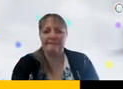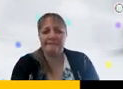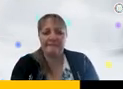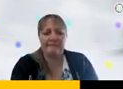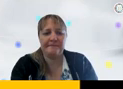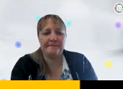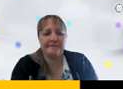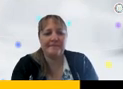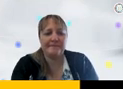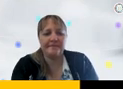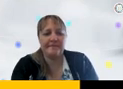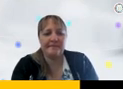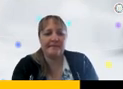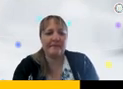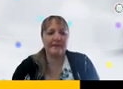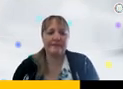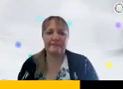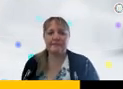beantworten?